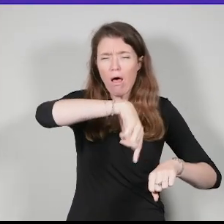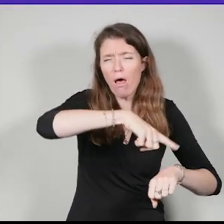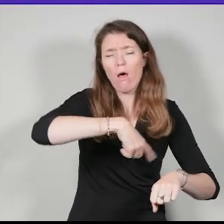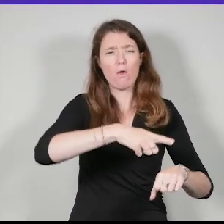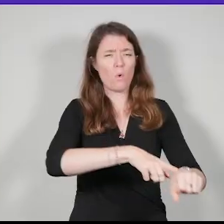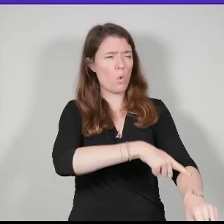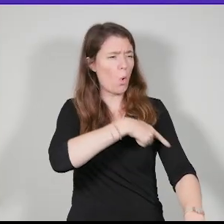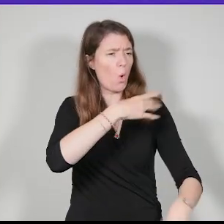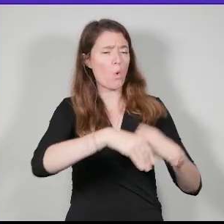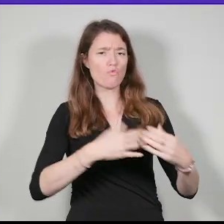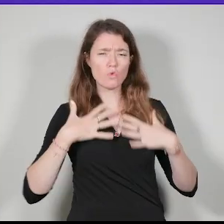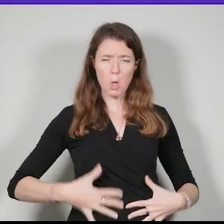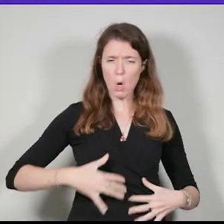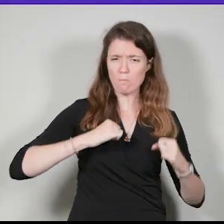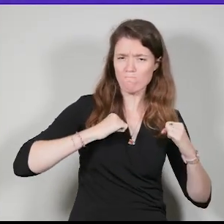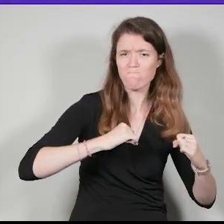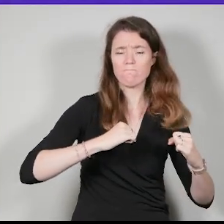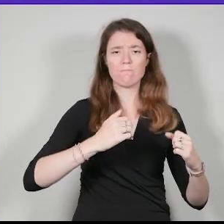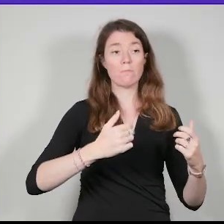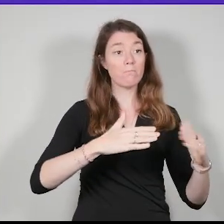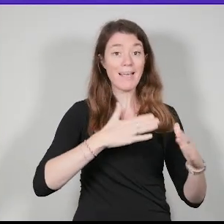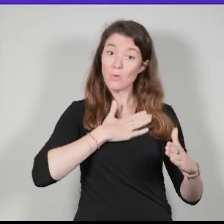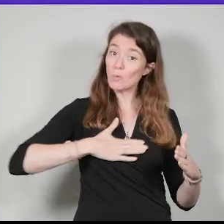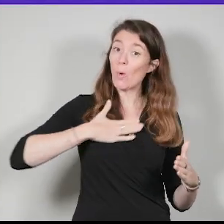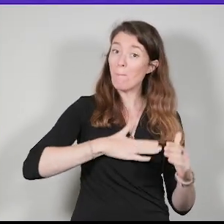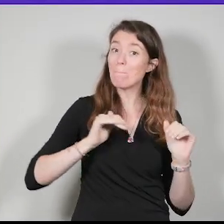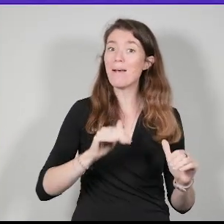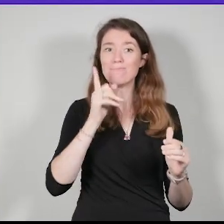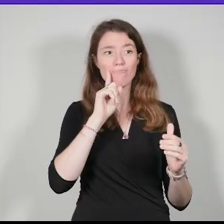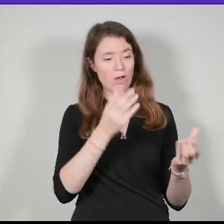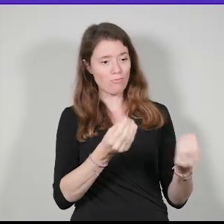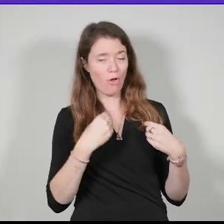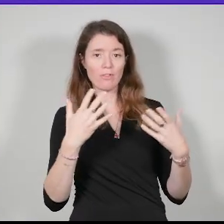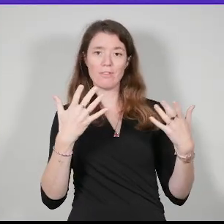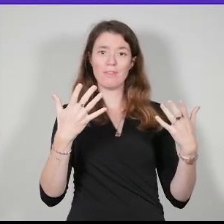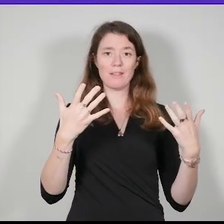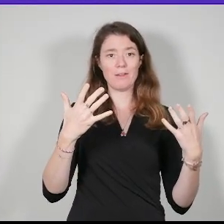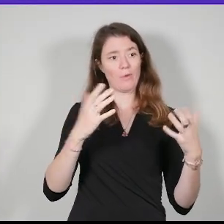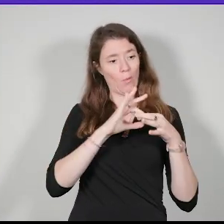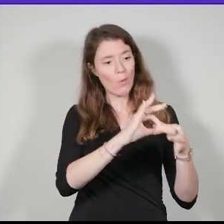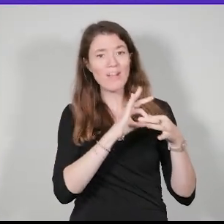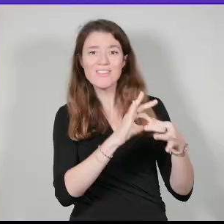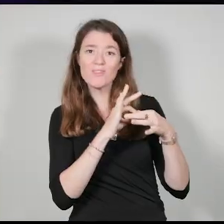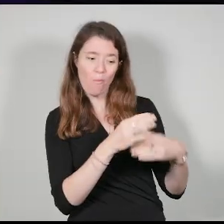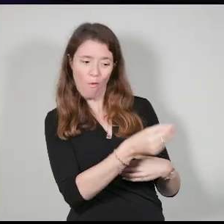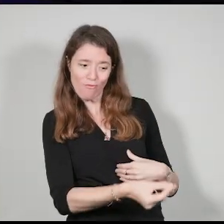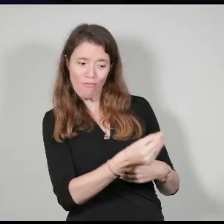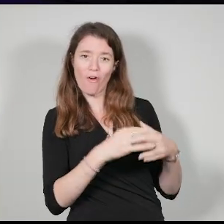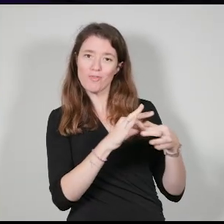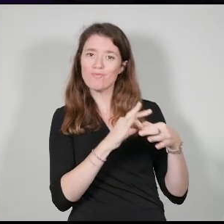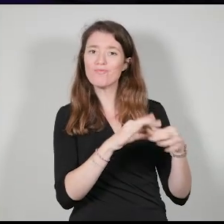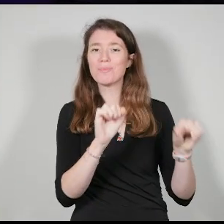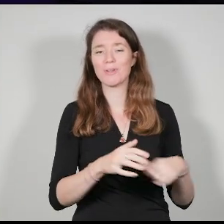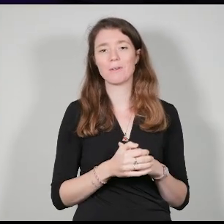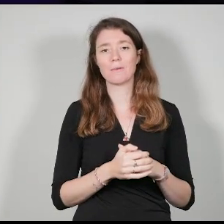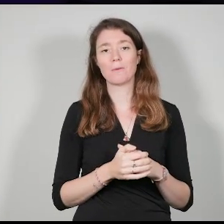ou intenses physiquement, mais ils y éprouvent du plaisir parce que ça leur permet aussi d'avoir une relation avec leur enfant. Et par